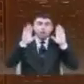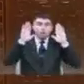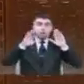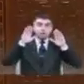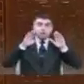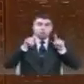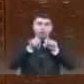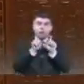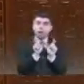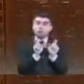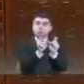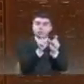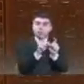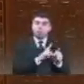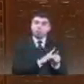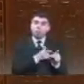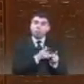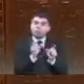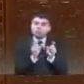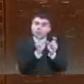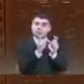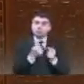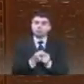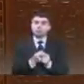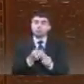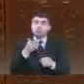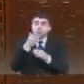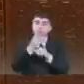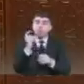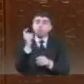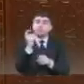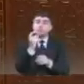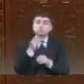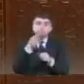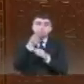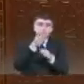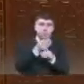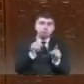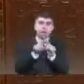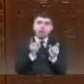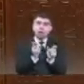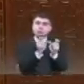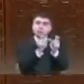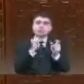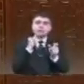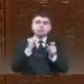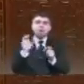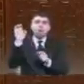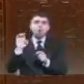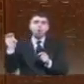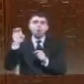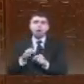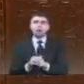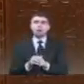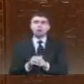والأماكن التي يتمشي لها للمسلمين بسيطة عامة النقطة الثالثة وهذه مسألة أساسية وهذه هي